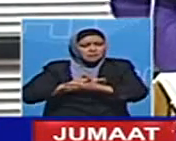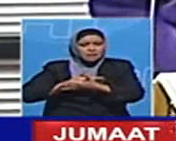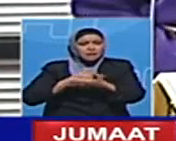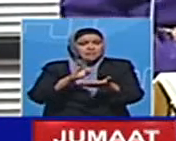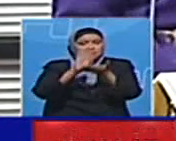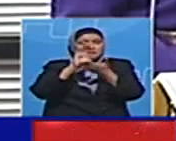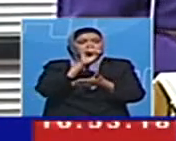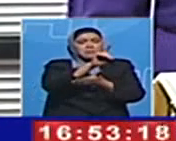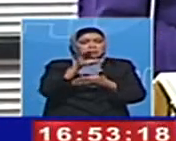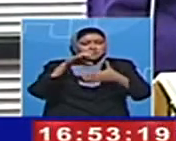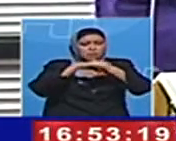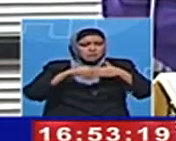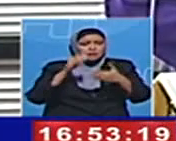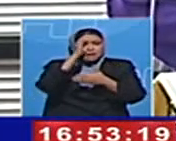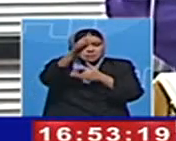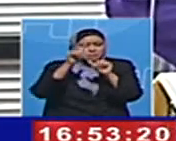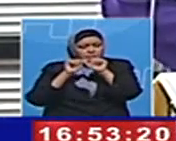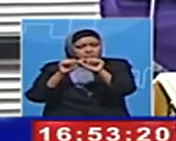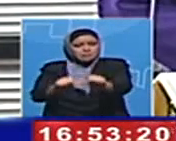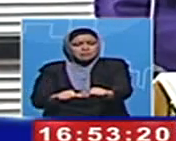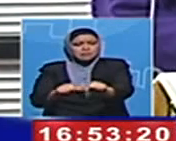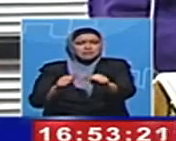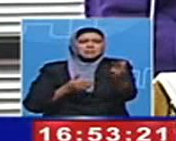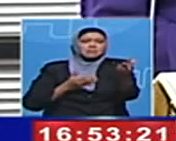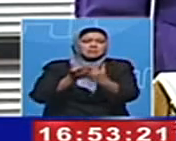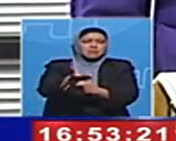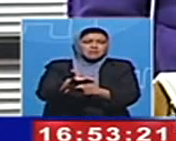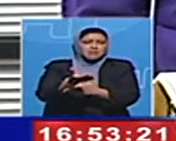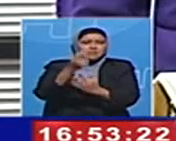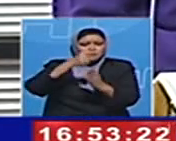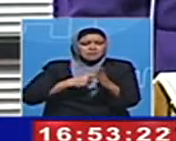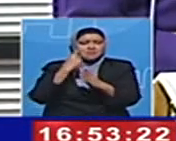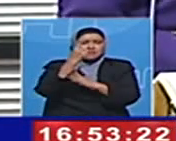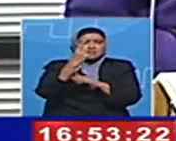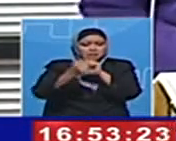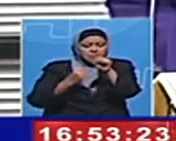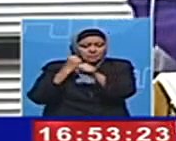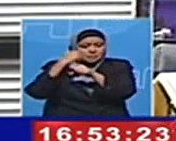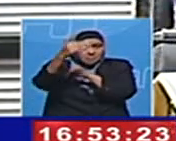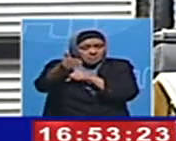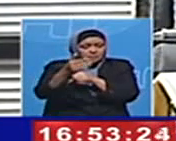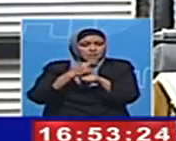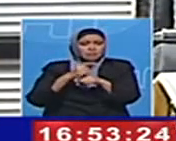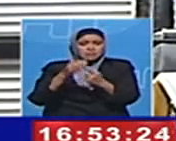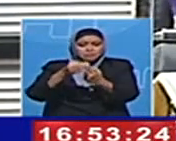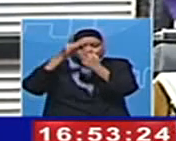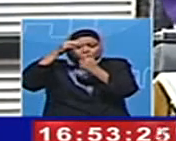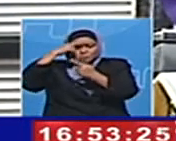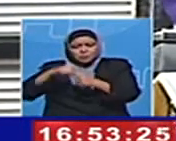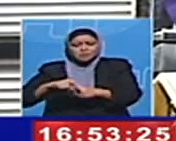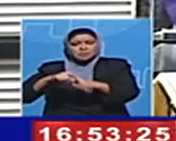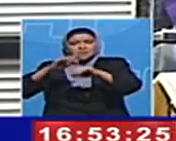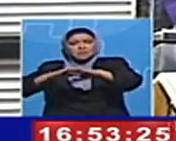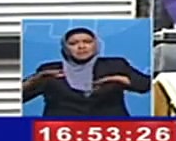R1 akan diteruskan mulai Januari 2016 Ia hanya dikhususkan kepada pelajar